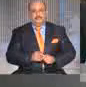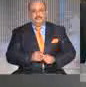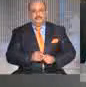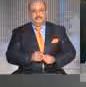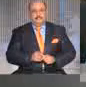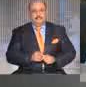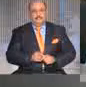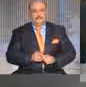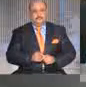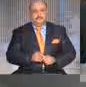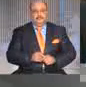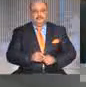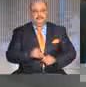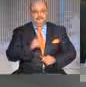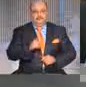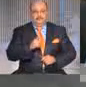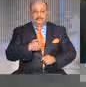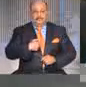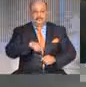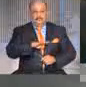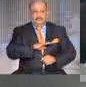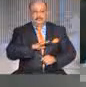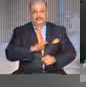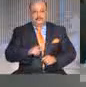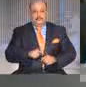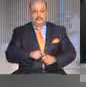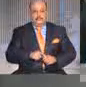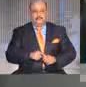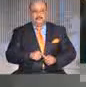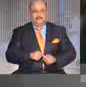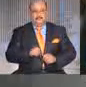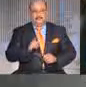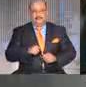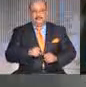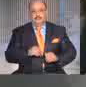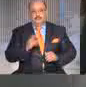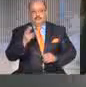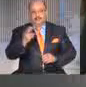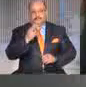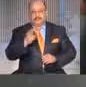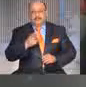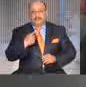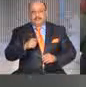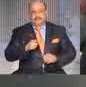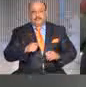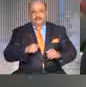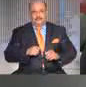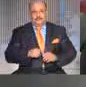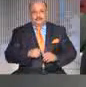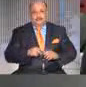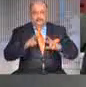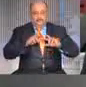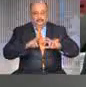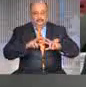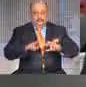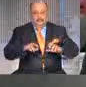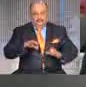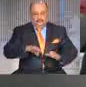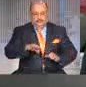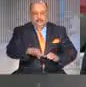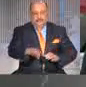النظام الغذائي المتوسطي شنو يمثل وين منحطوه في الهرم الغذائي المتوسطي. ثاني